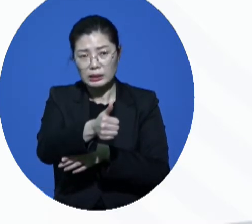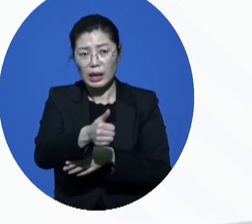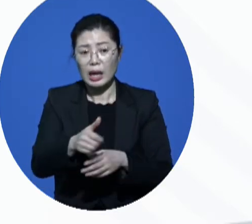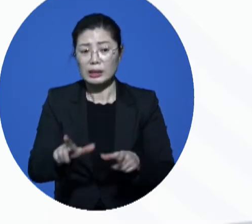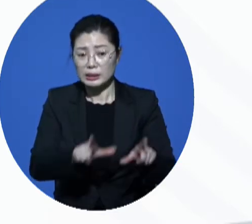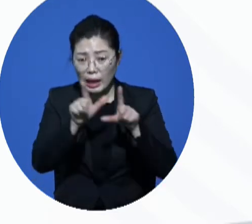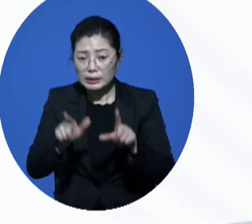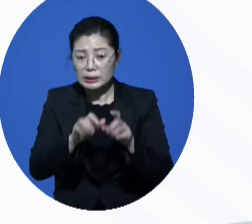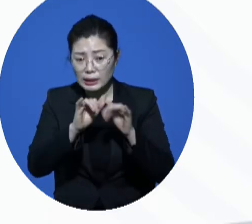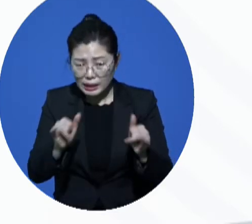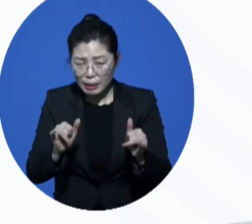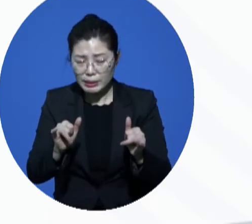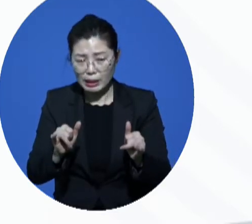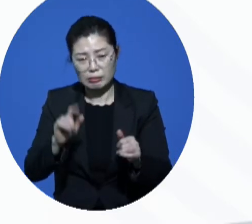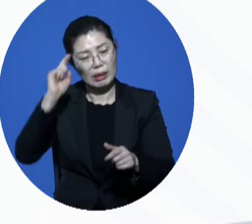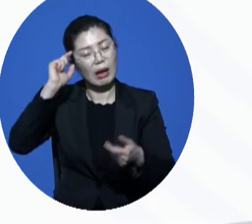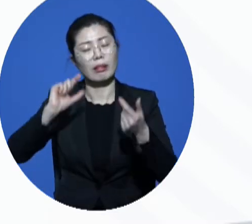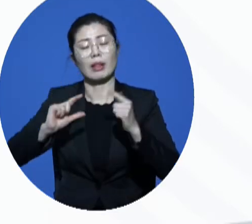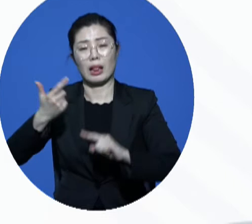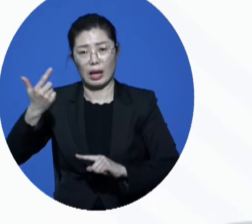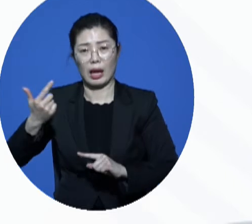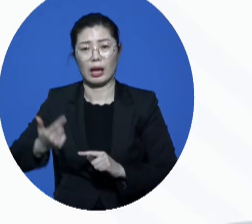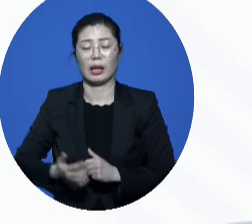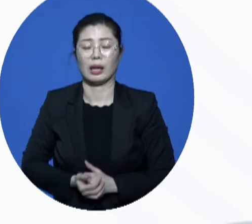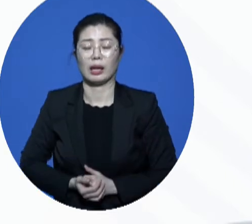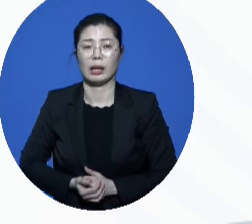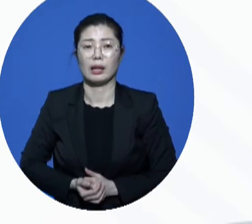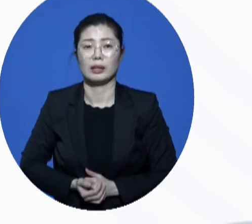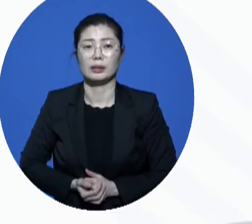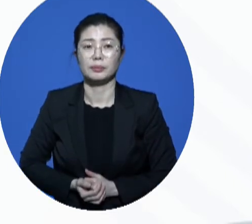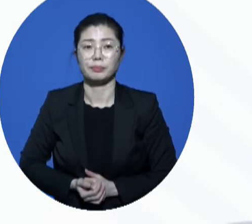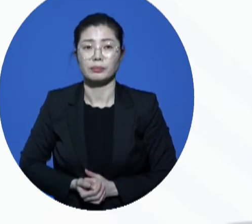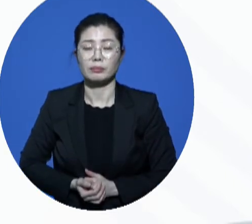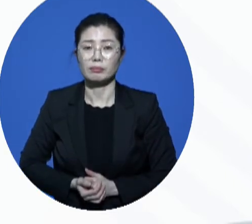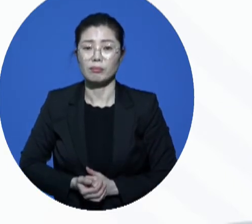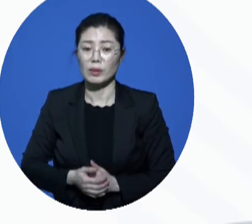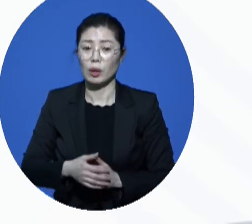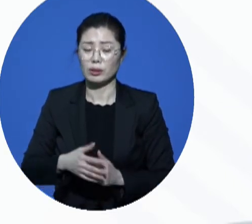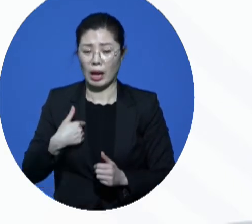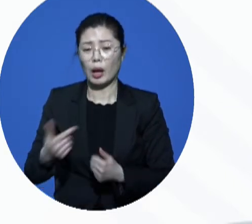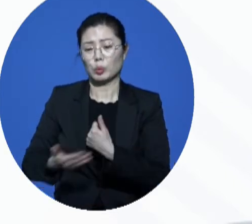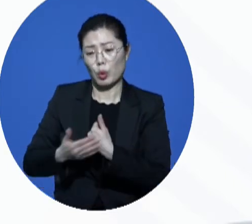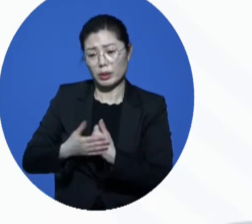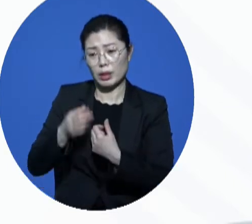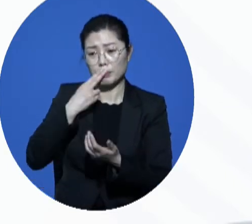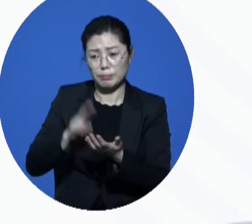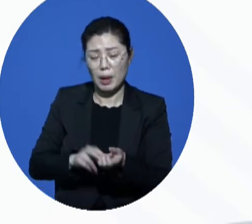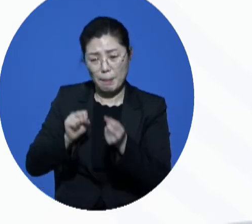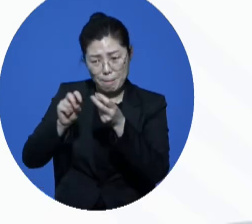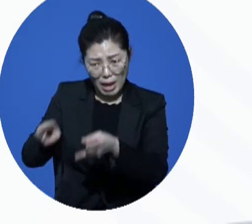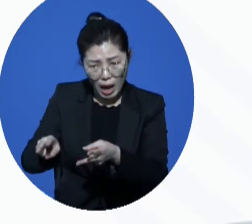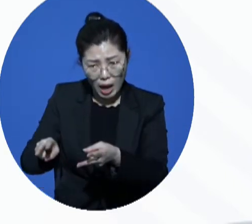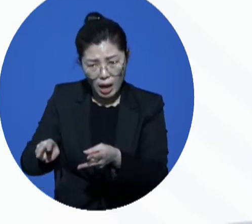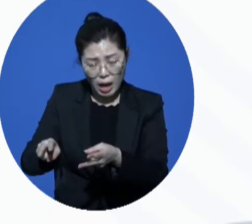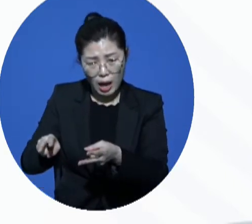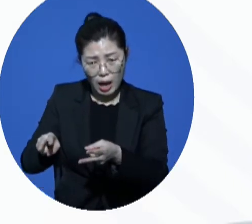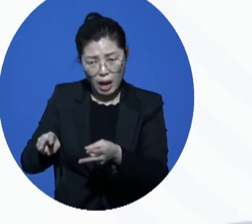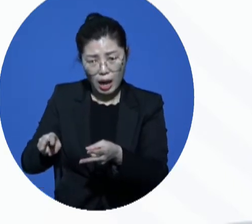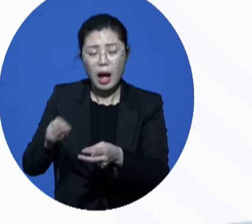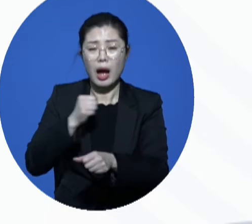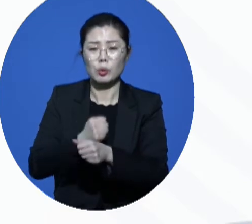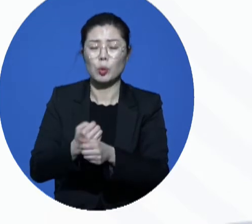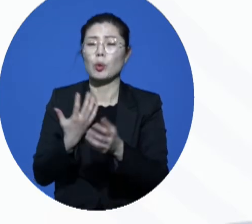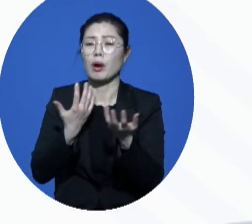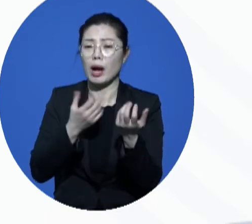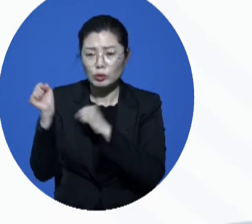것이죠. 거주인은 밖에 나가길 원했고 그래서 도움을 요청하는 편지를 쓰고 슬리퍼만 신고 시설 밖으로